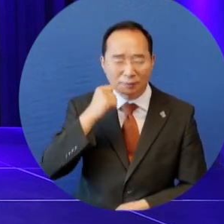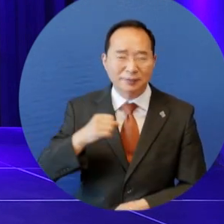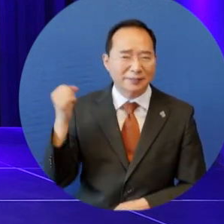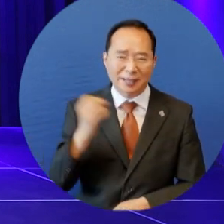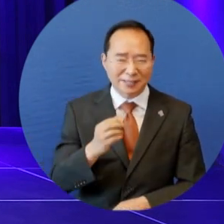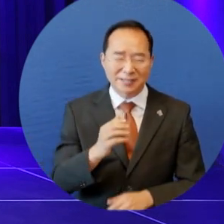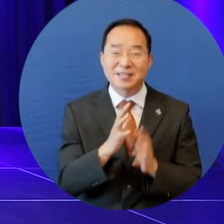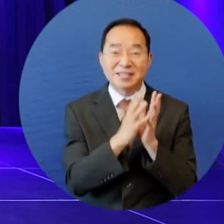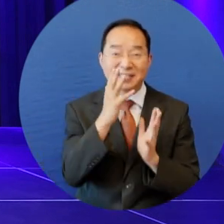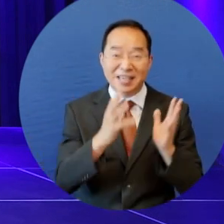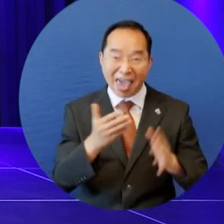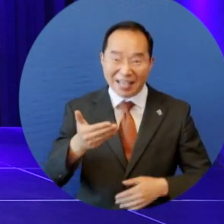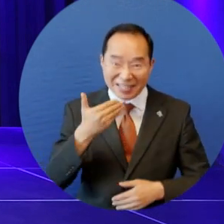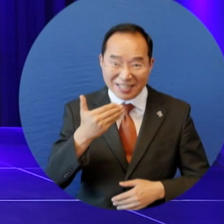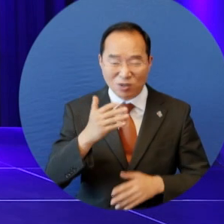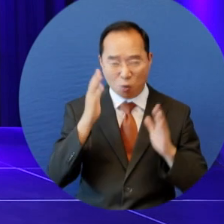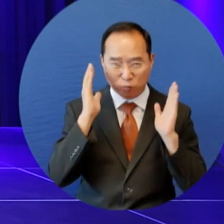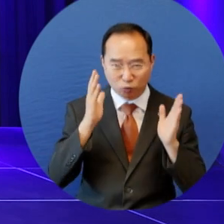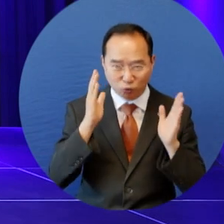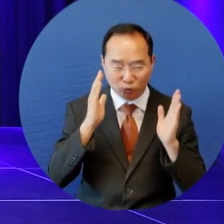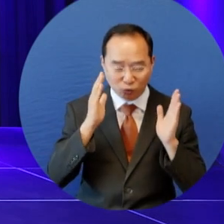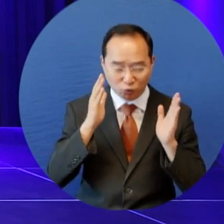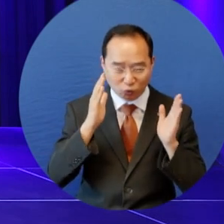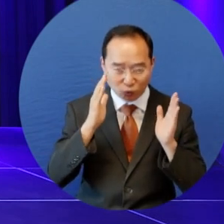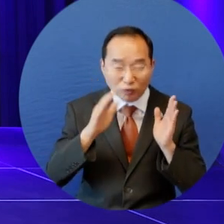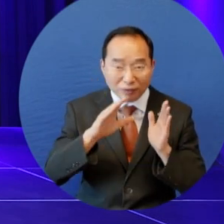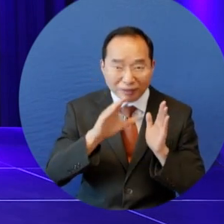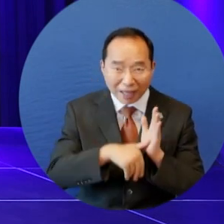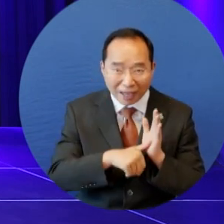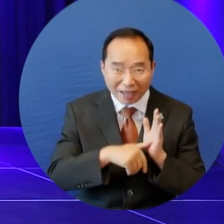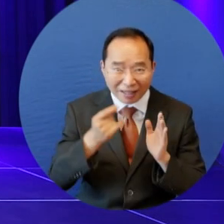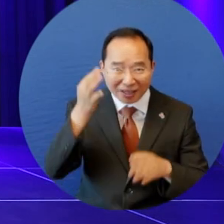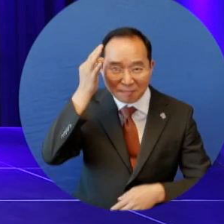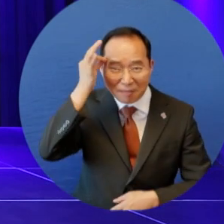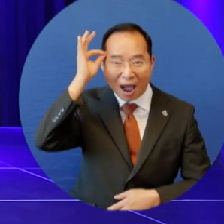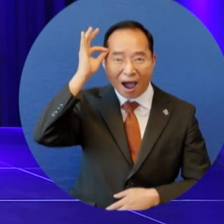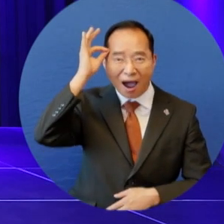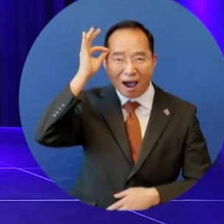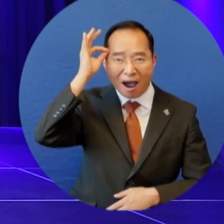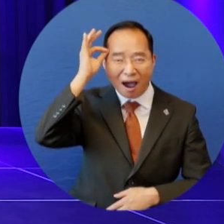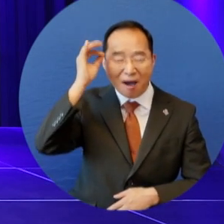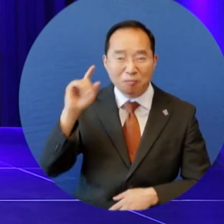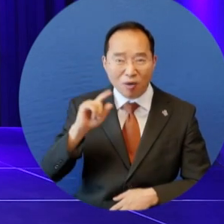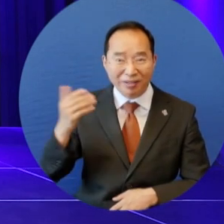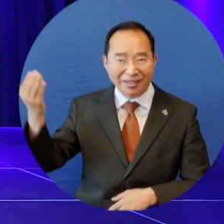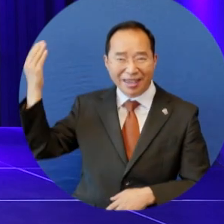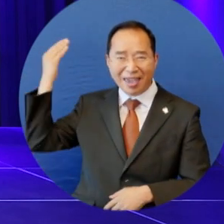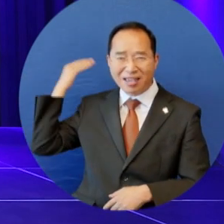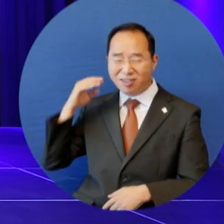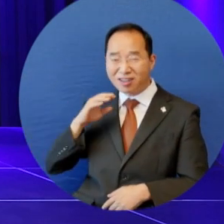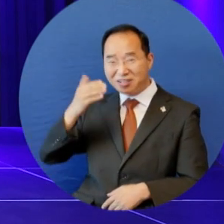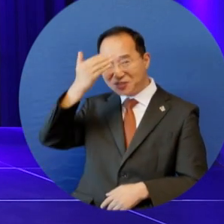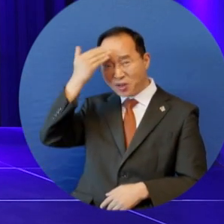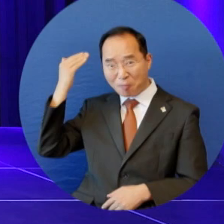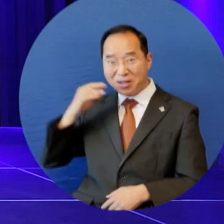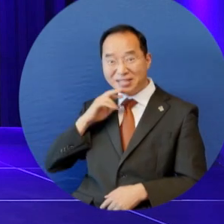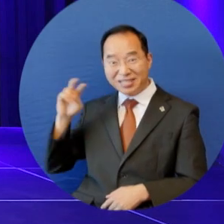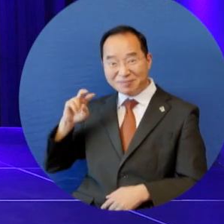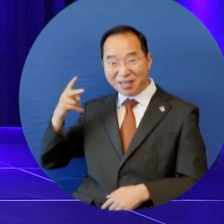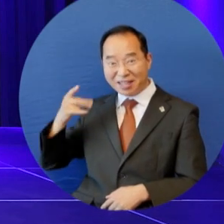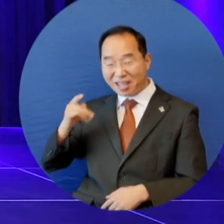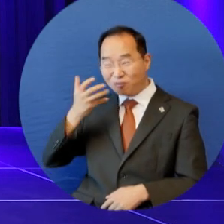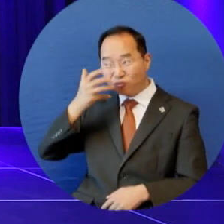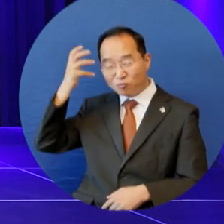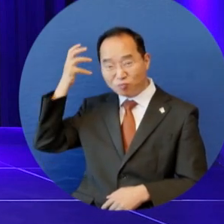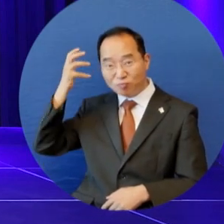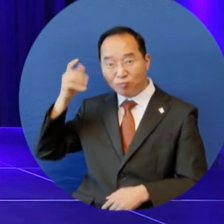하면서 제가 20대 때 꾸었던 꿈이 이 채식이라는 생활을 통해서 실현될 수도 있겠다라는